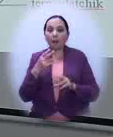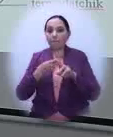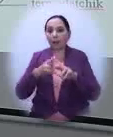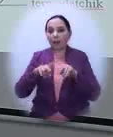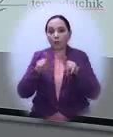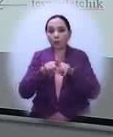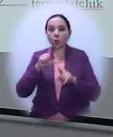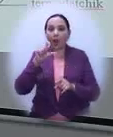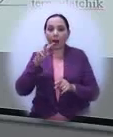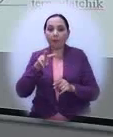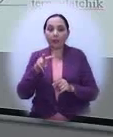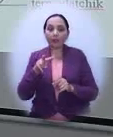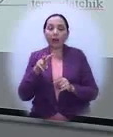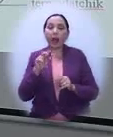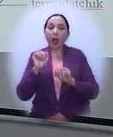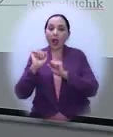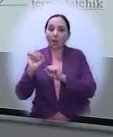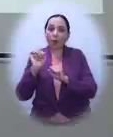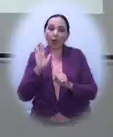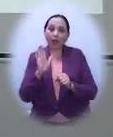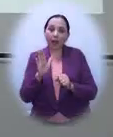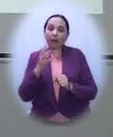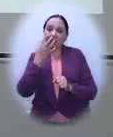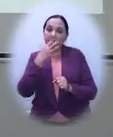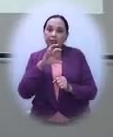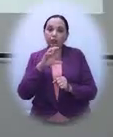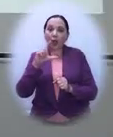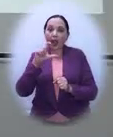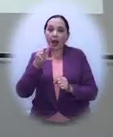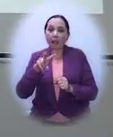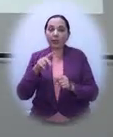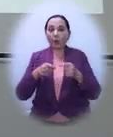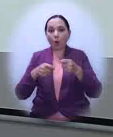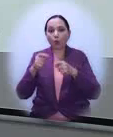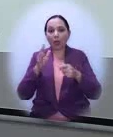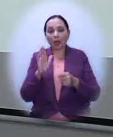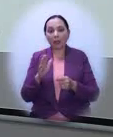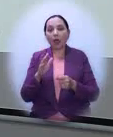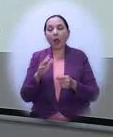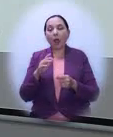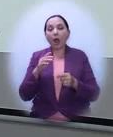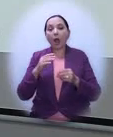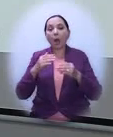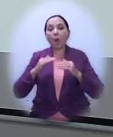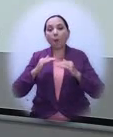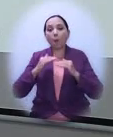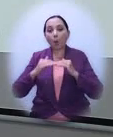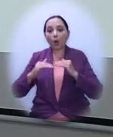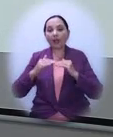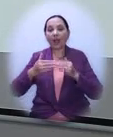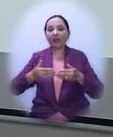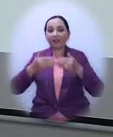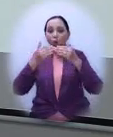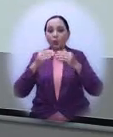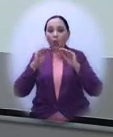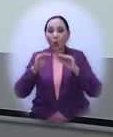shu elementlar himoyalab qizdirish elementini boshqaradi. Polga, devorga o'rnatiladigan